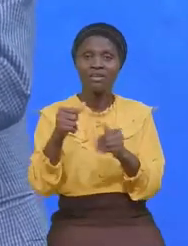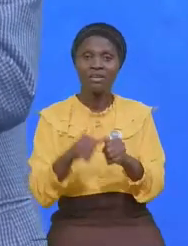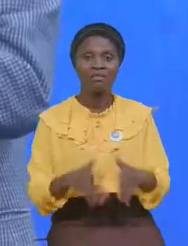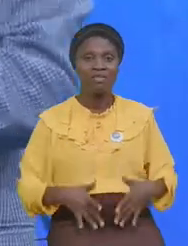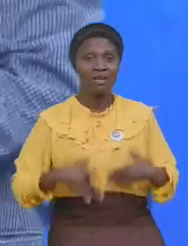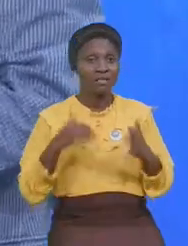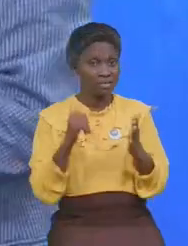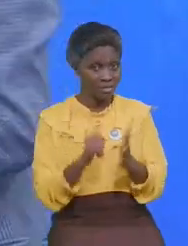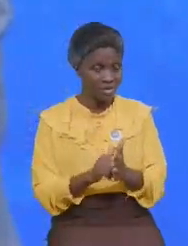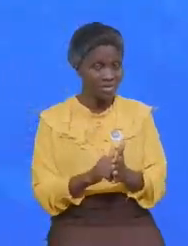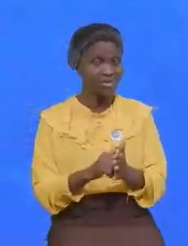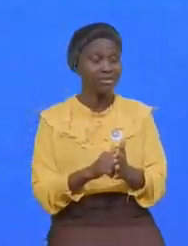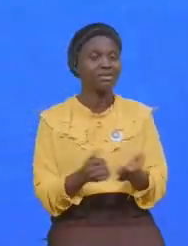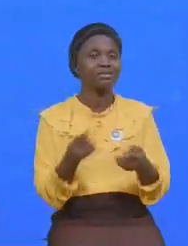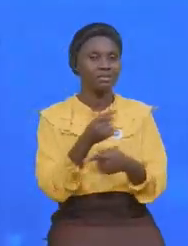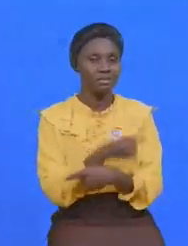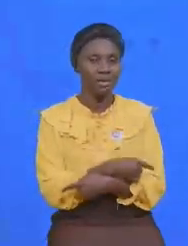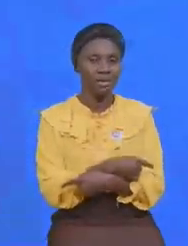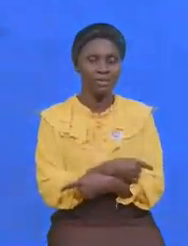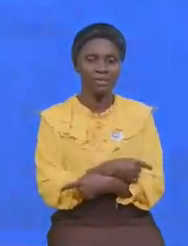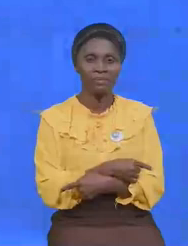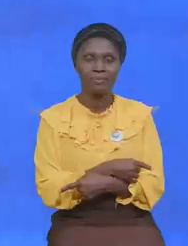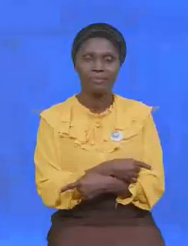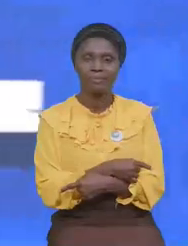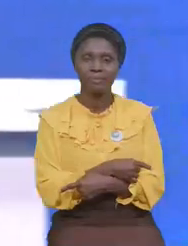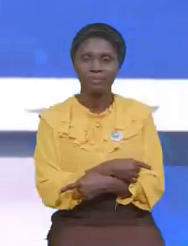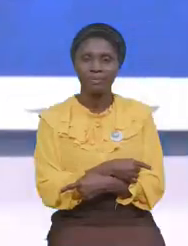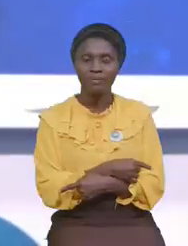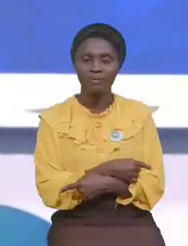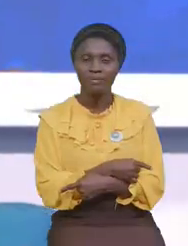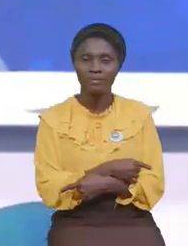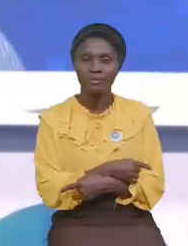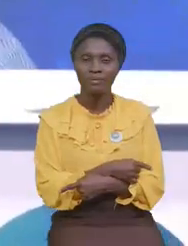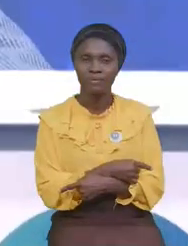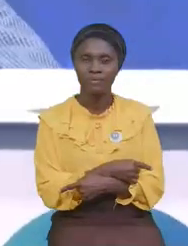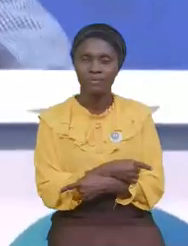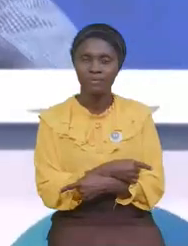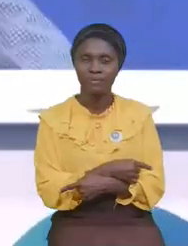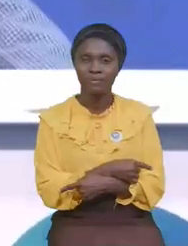Et la parole de Dieu devient évidente dans chaque vie depuis le jour-là.